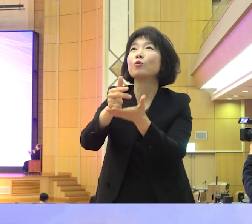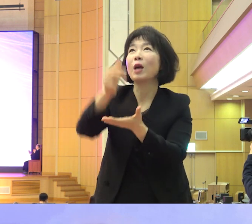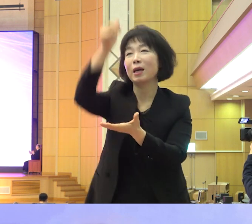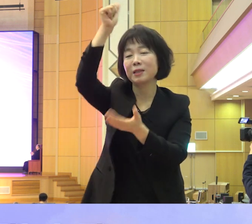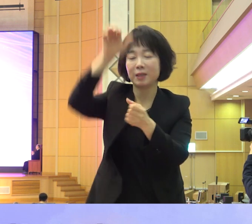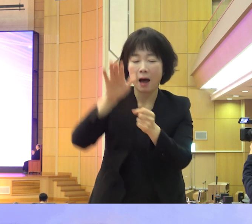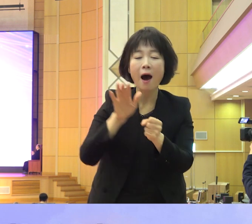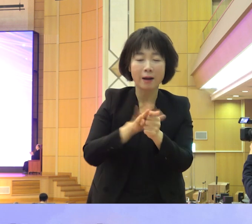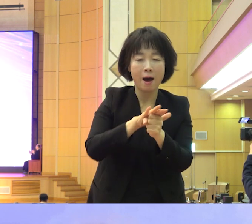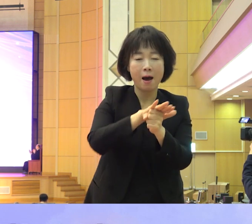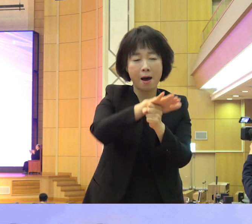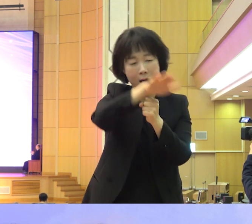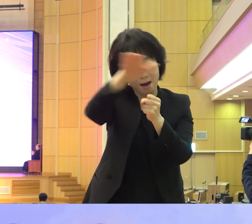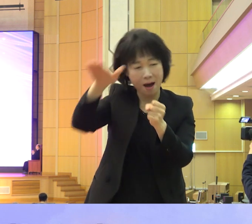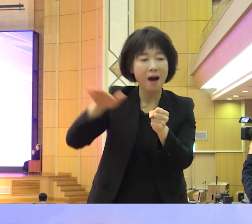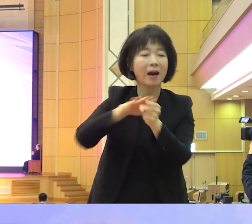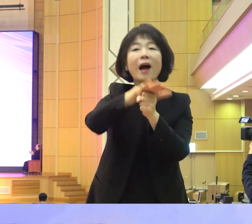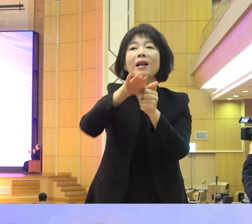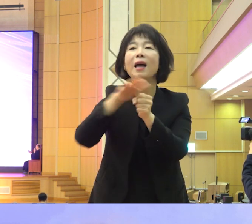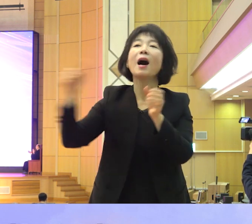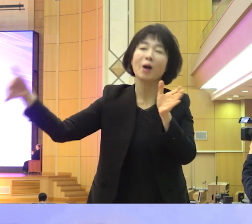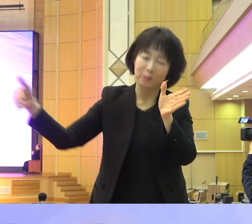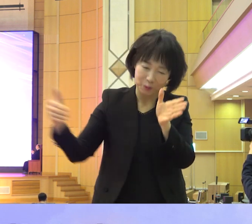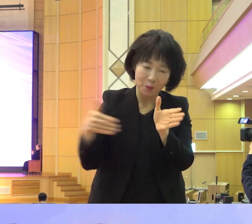선포되었네. 주의 그 사랑